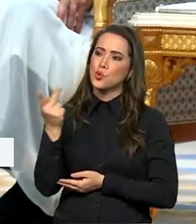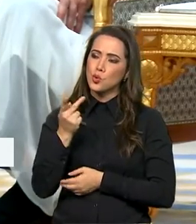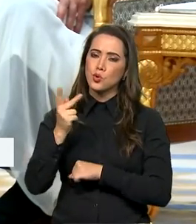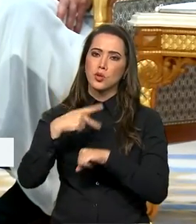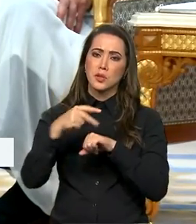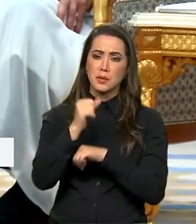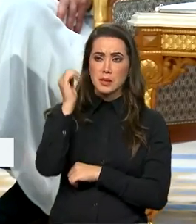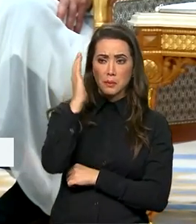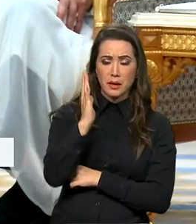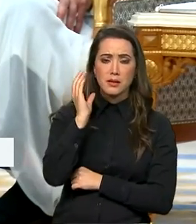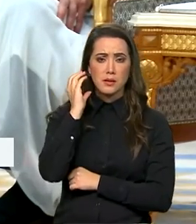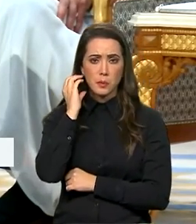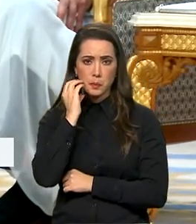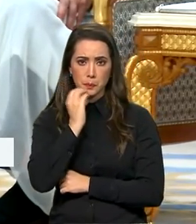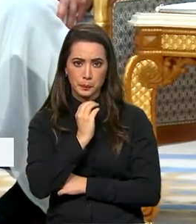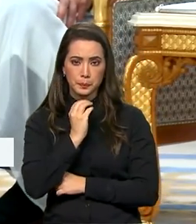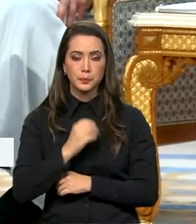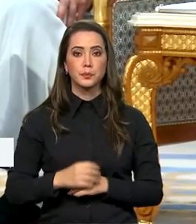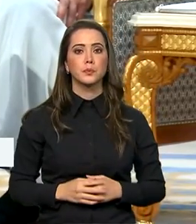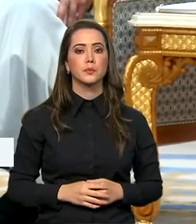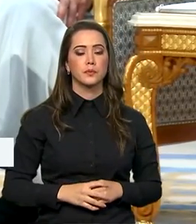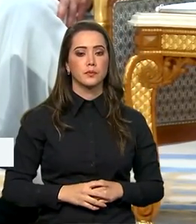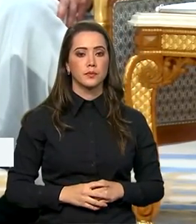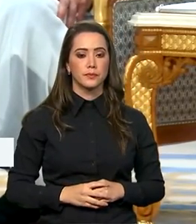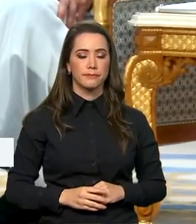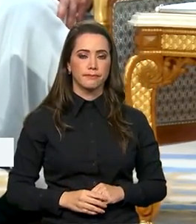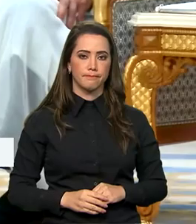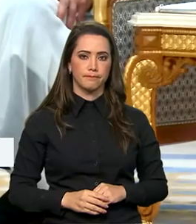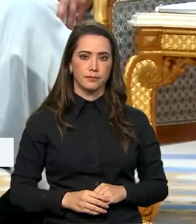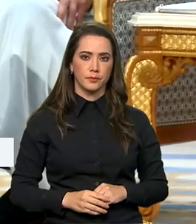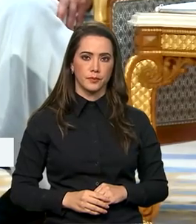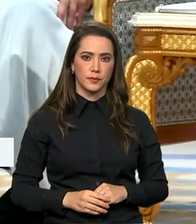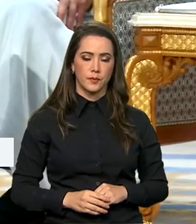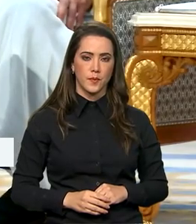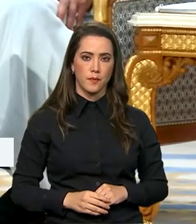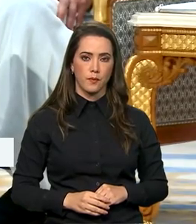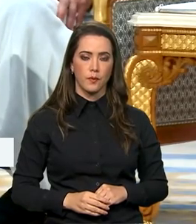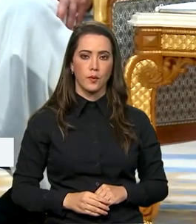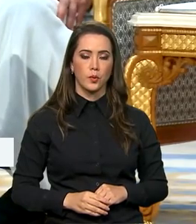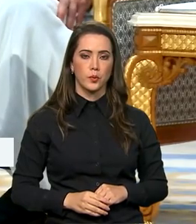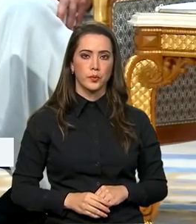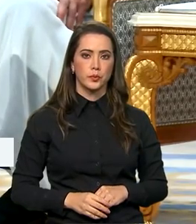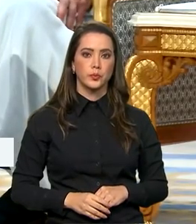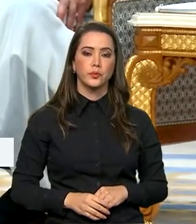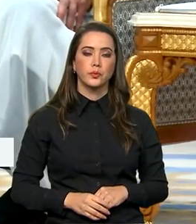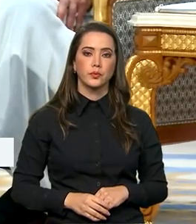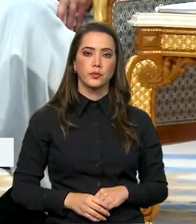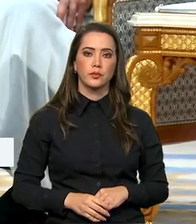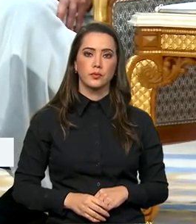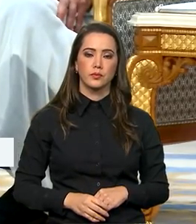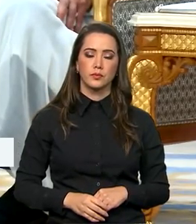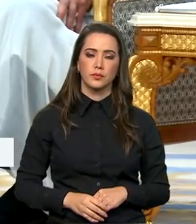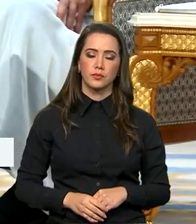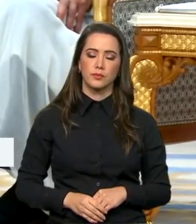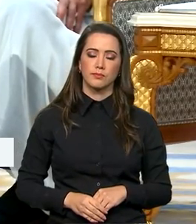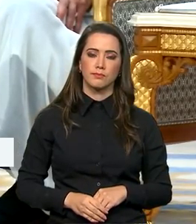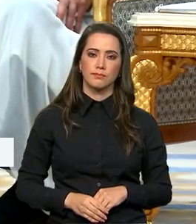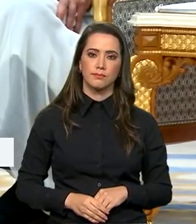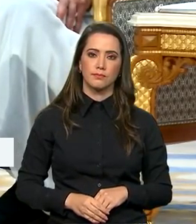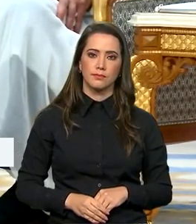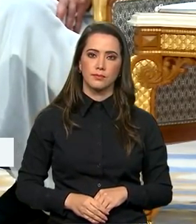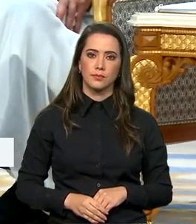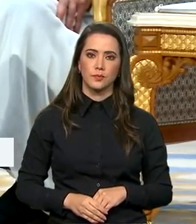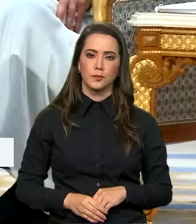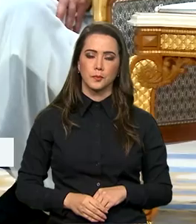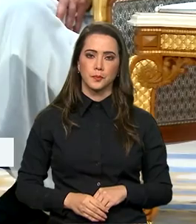e Emirados Árabes Unidos. وأنا سعيد جدا بأن أزوركم مرة أخرى من أجل تعزيز أواصر